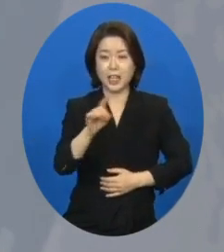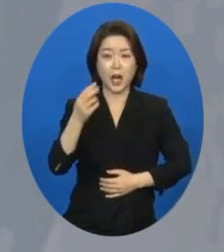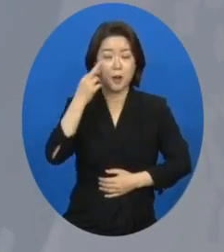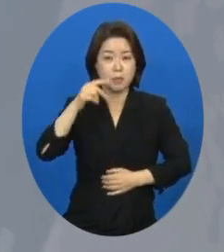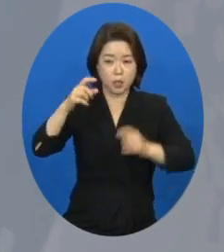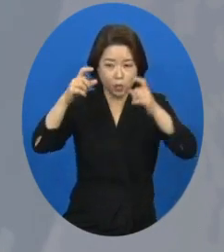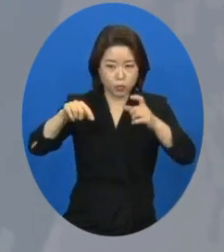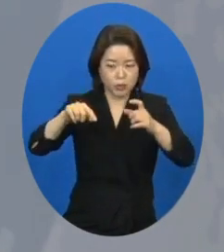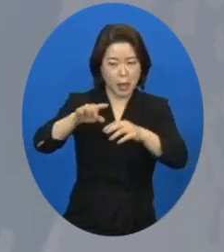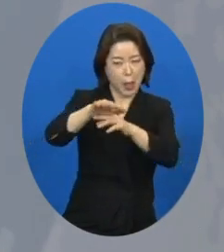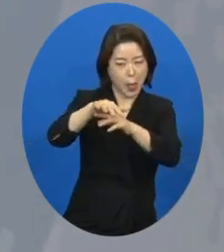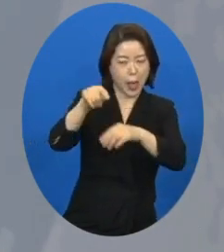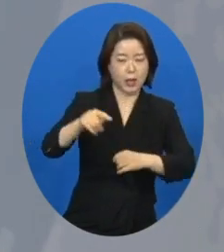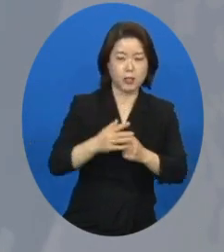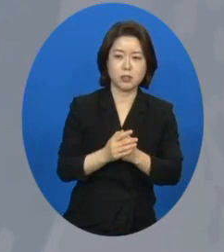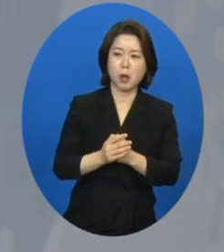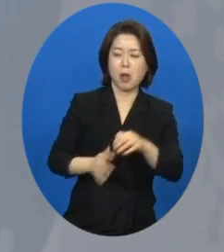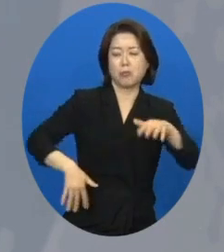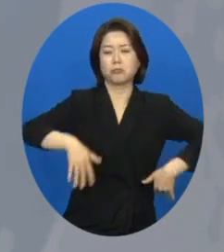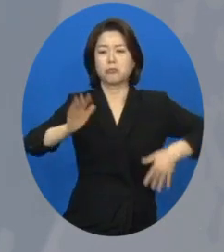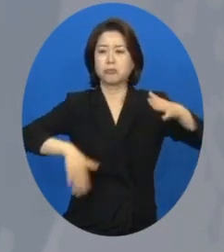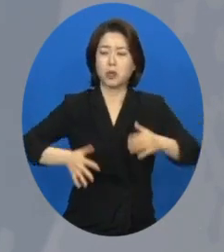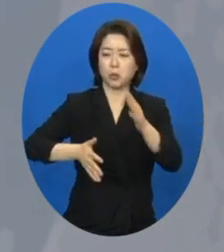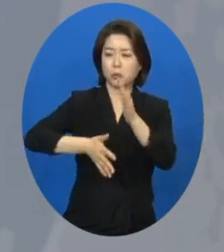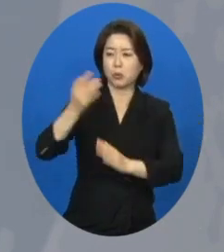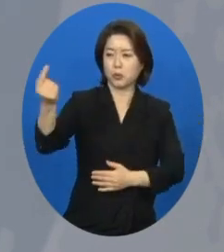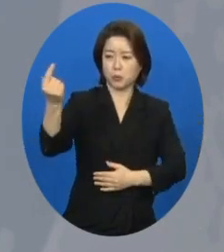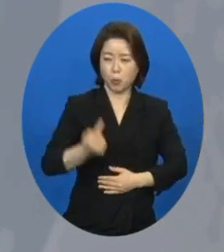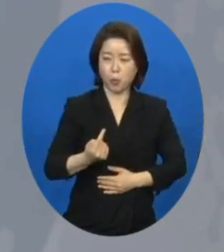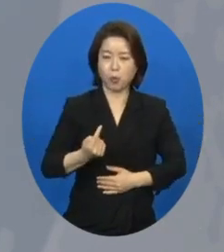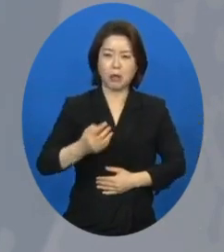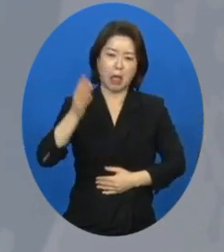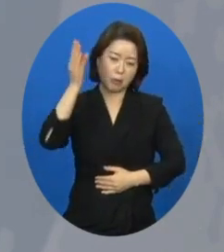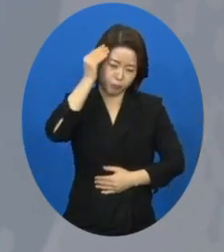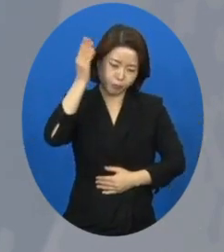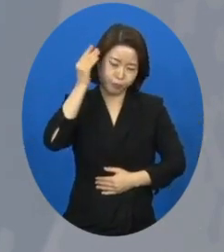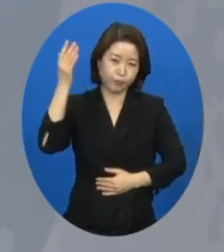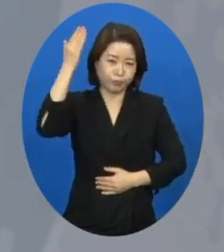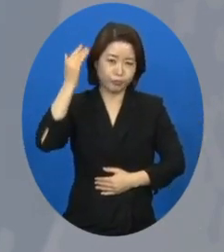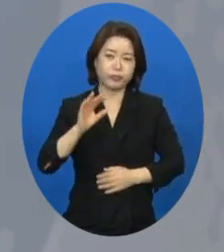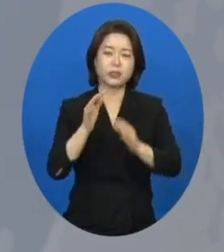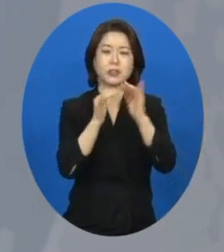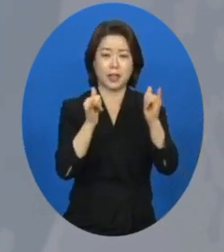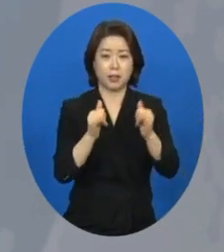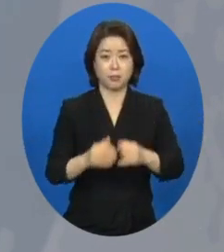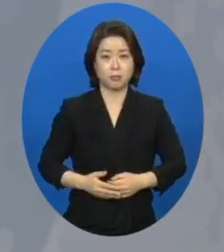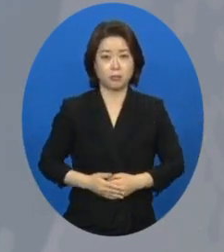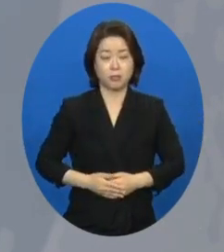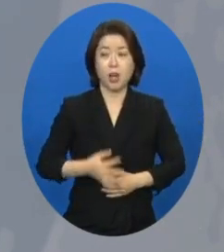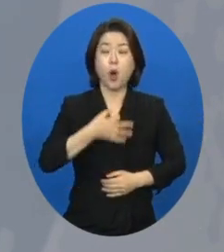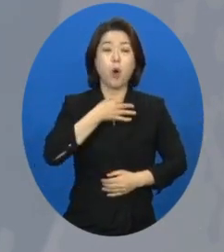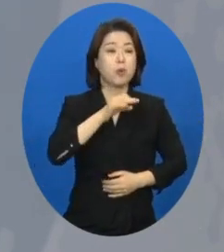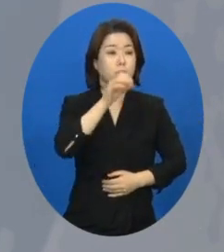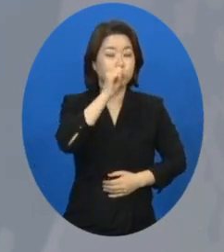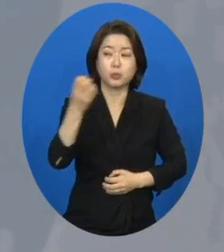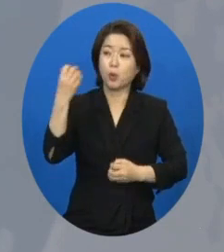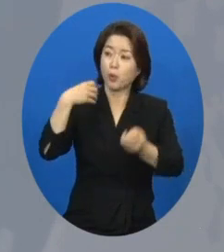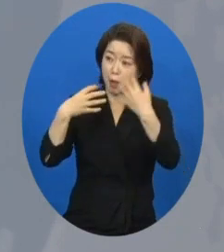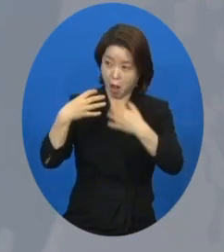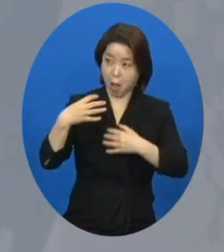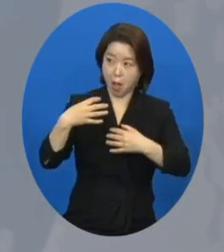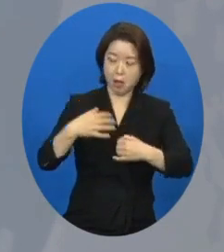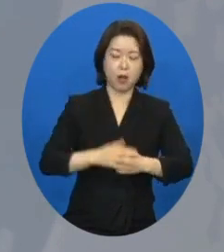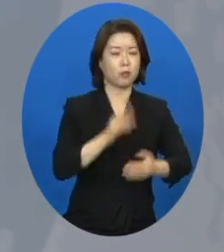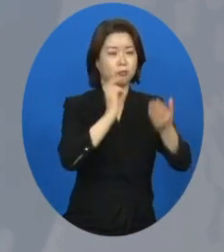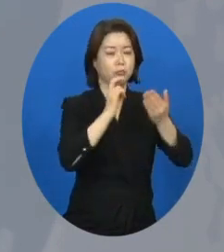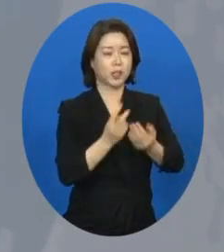도시에 나온 무식한 흑인 청년이었다. 목소리가 좋다고 해서 교회 찬양대에 섰는데 그 덕으로